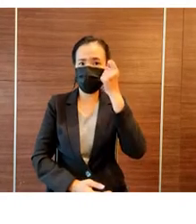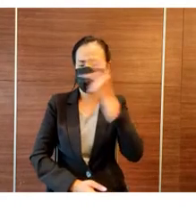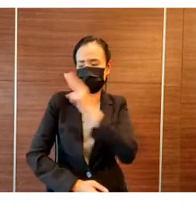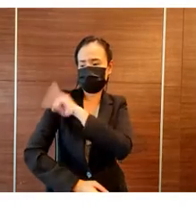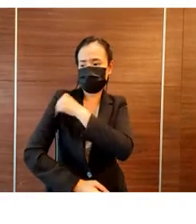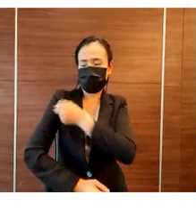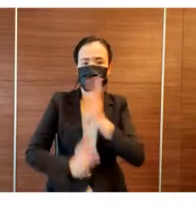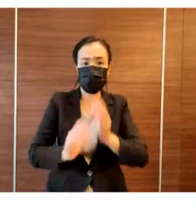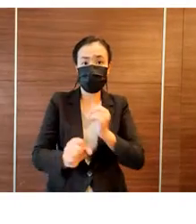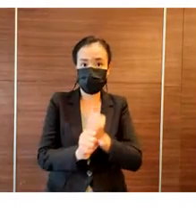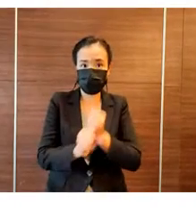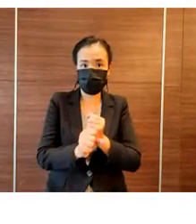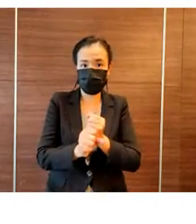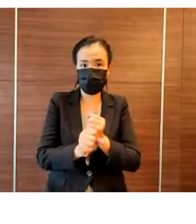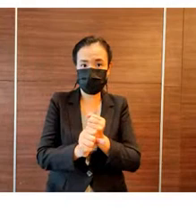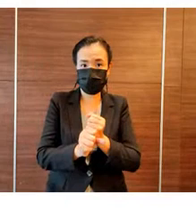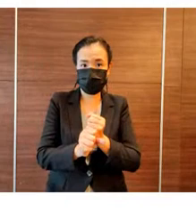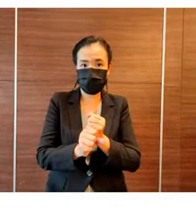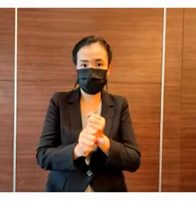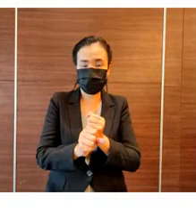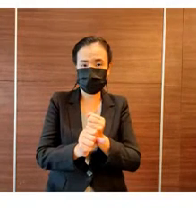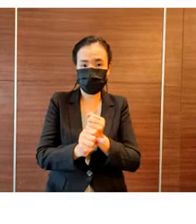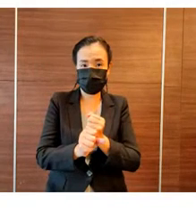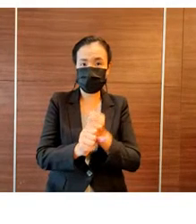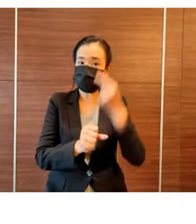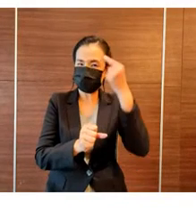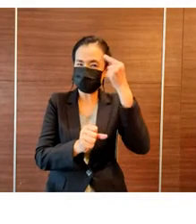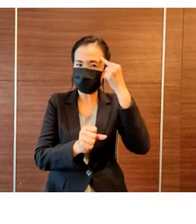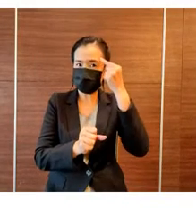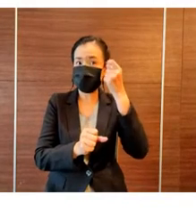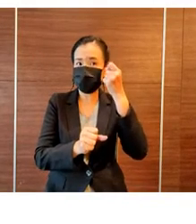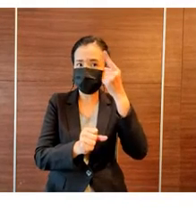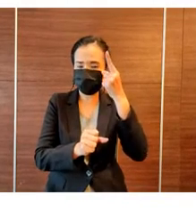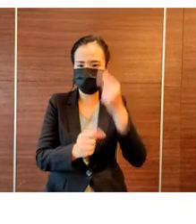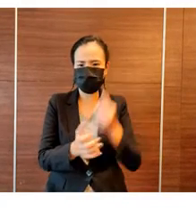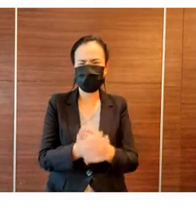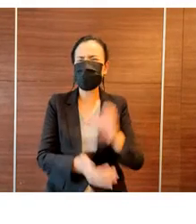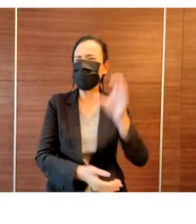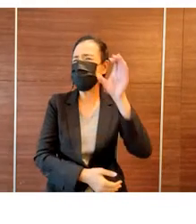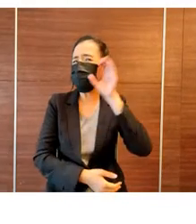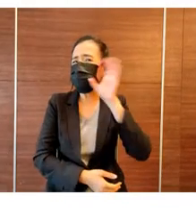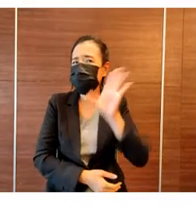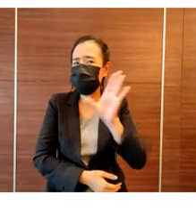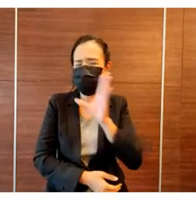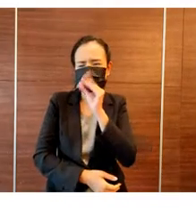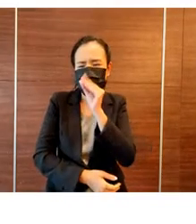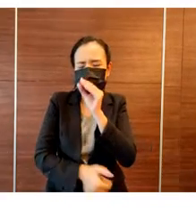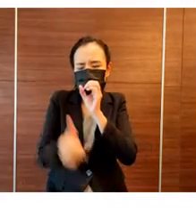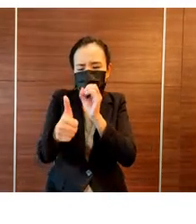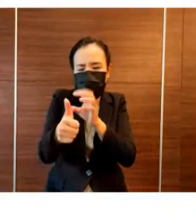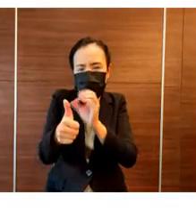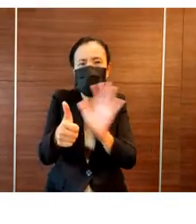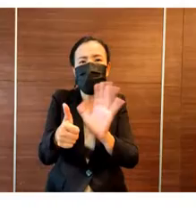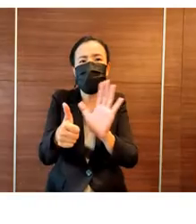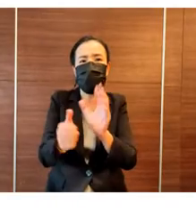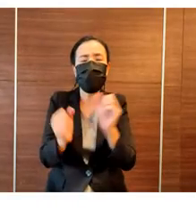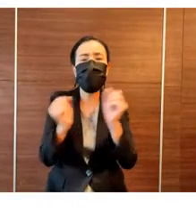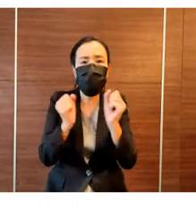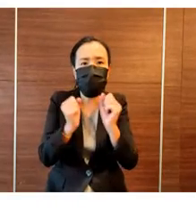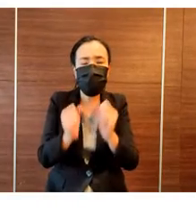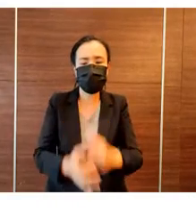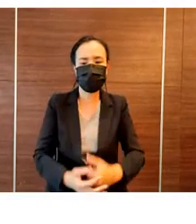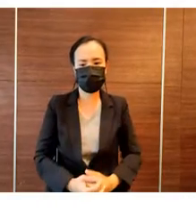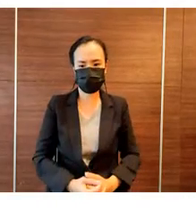คลากรแพทย์ก็แย่นะแย่กว่า NGO อีกนะครับที่จะไม่ค่อยคือไม่ค่อยเชื่อแล้วไม่ค่อยกล้าพูดกับคนไข้นะครับสไลด์ถัดไป